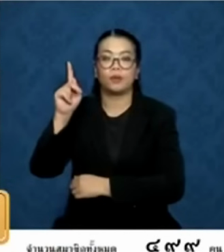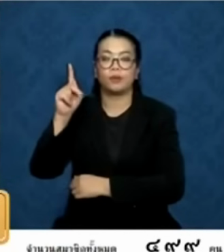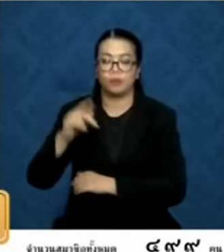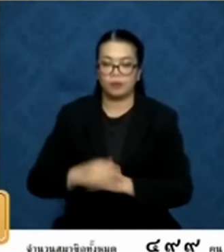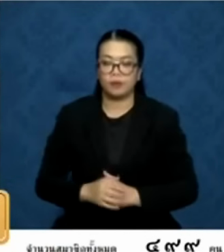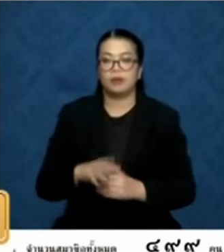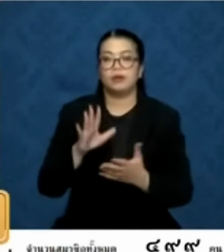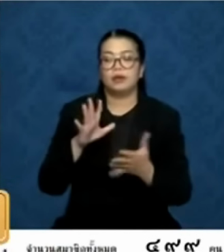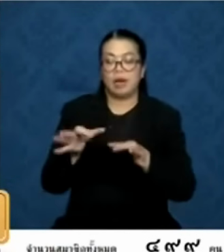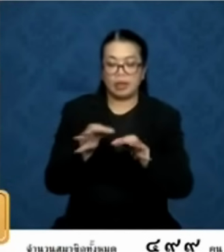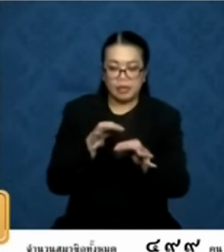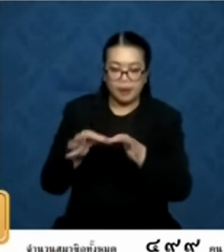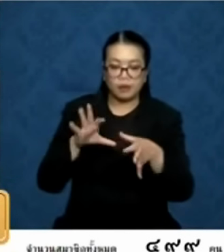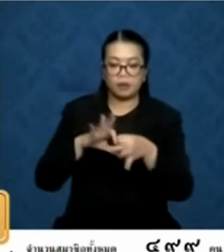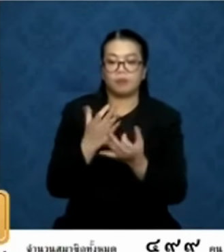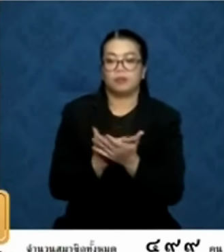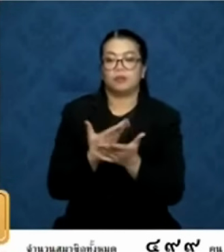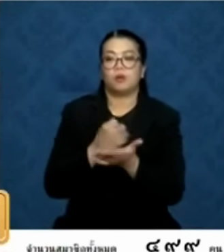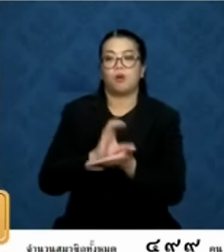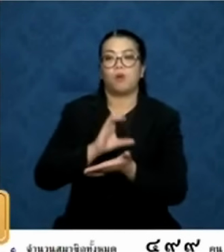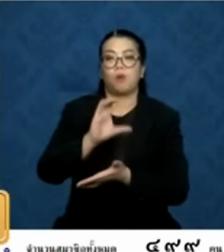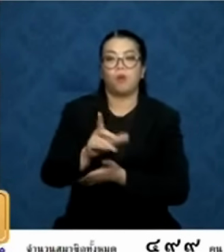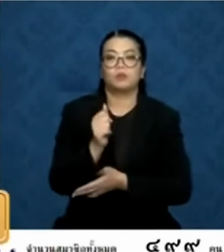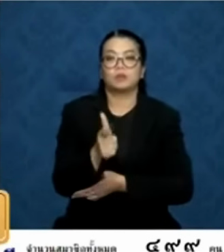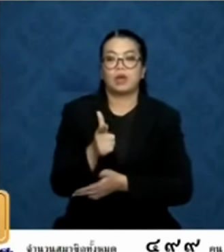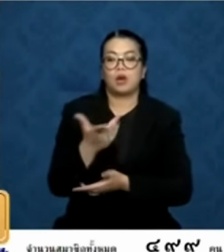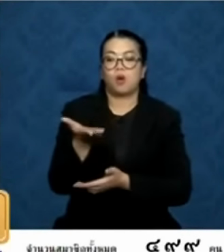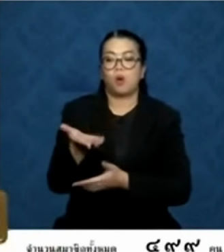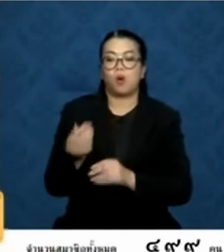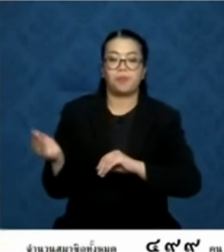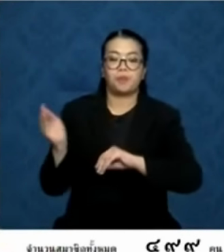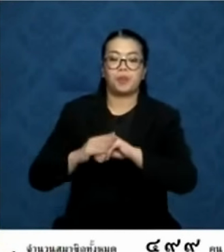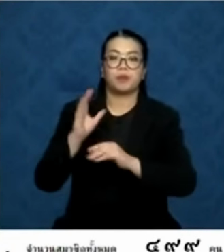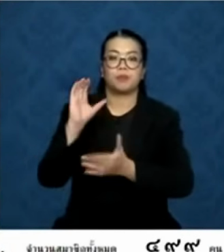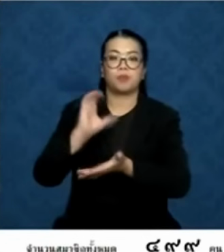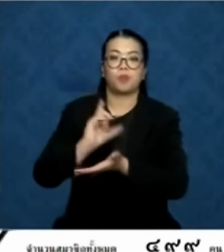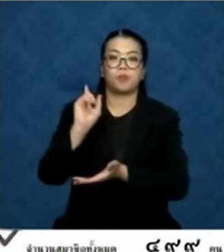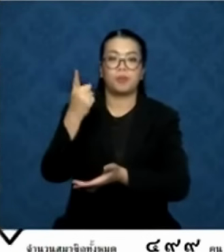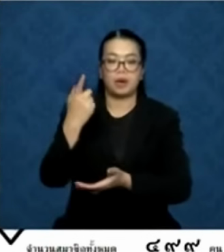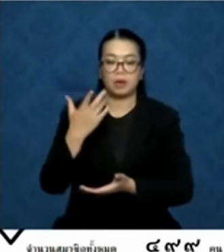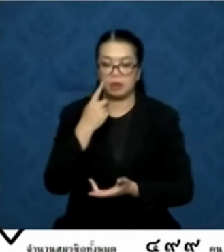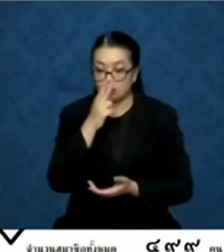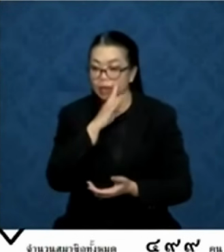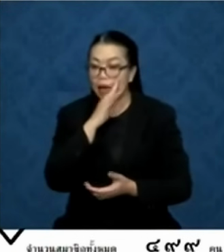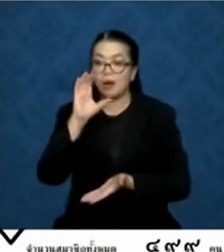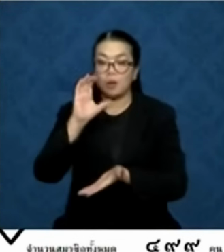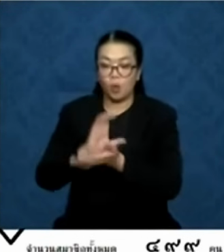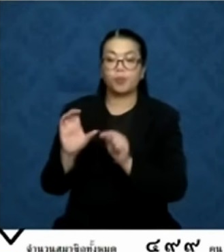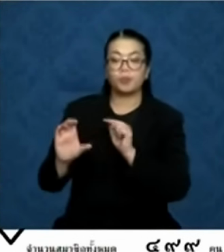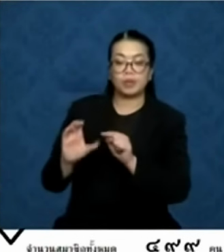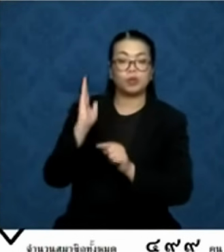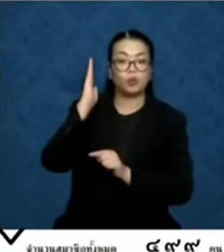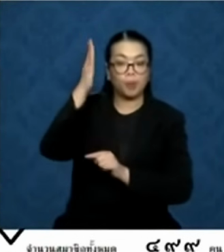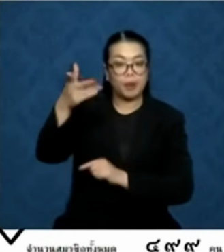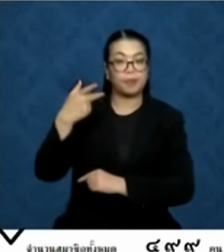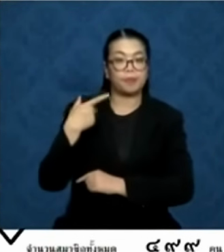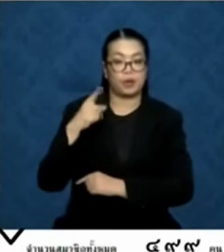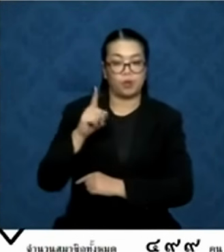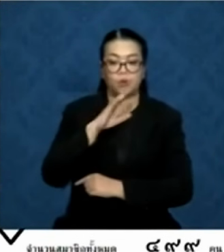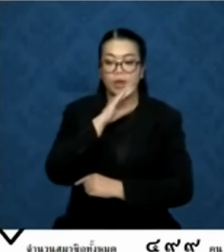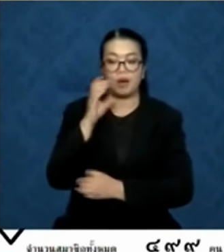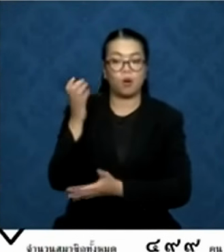คำชี้แจงเกี่ยวกับงบประมาณรายจ่ายที่ขอตั้งซึ่งรวมถึงการแสดงผลสัมฤทธิ์และประโยชน์ที่คาดว่าจะได้รับจาก